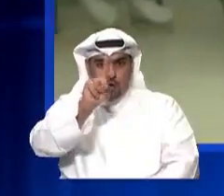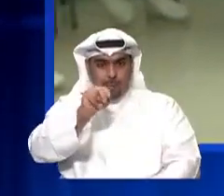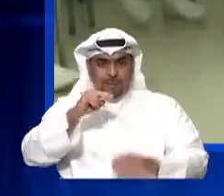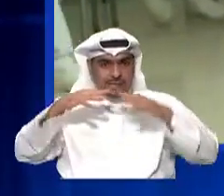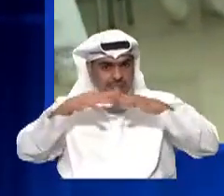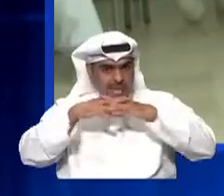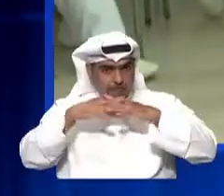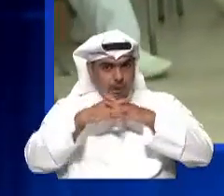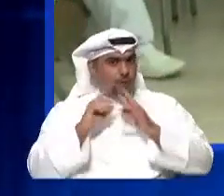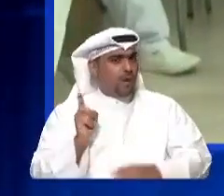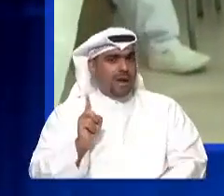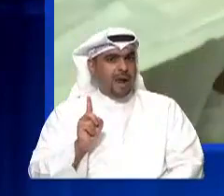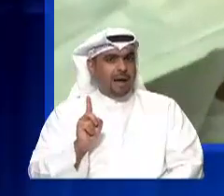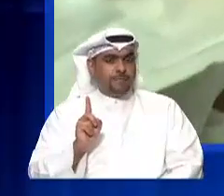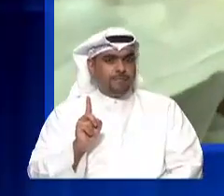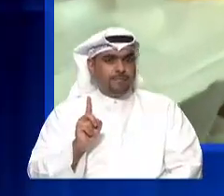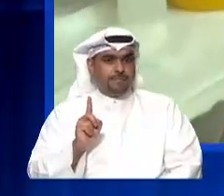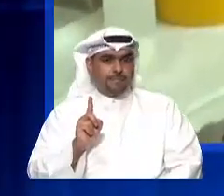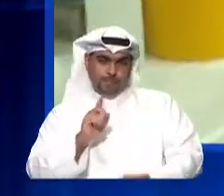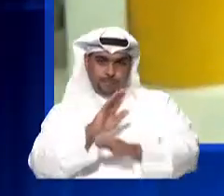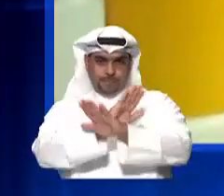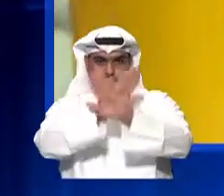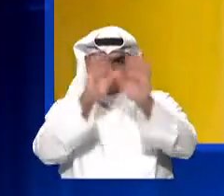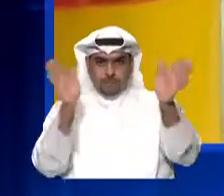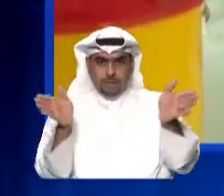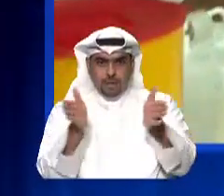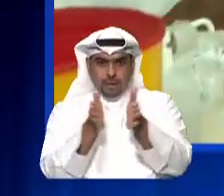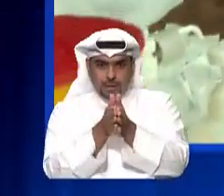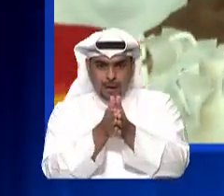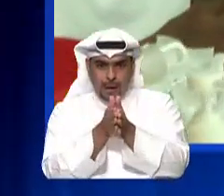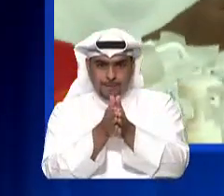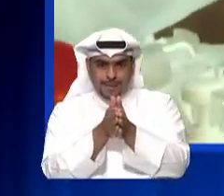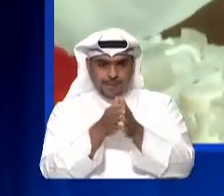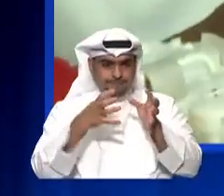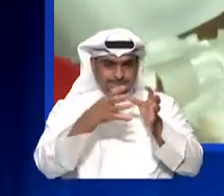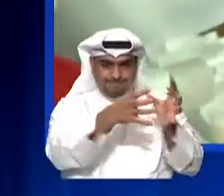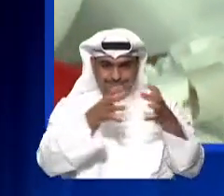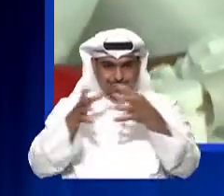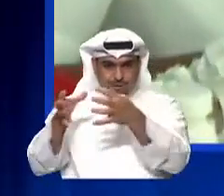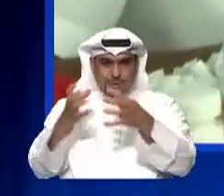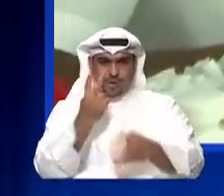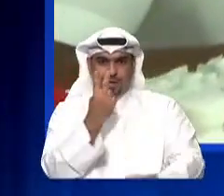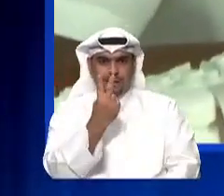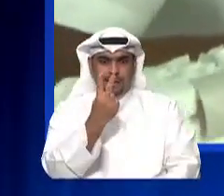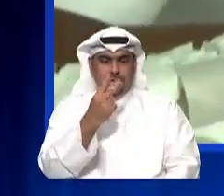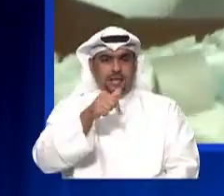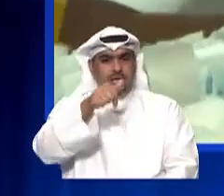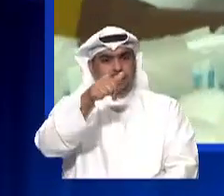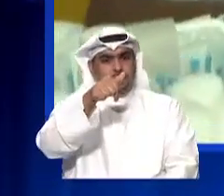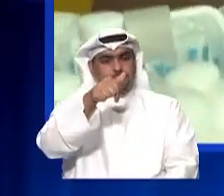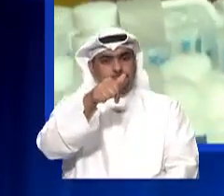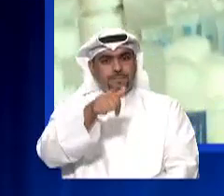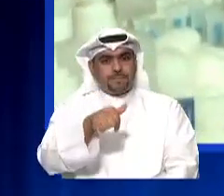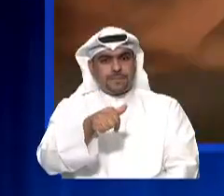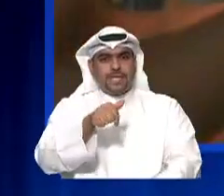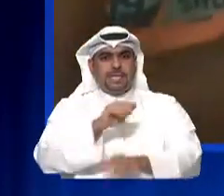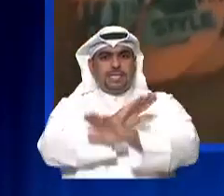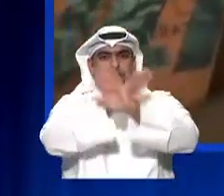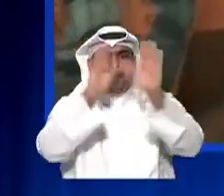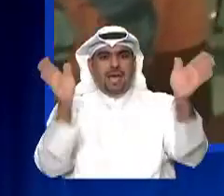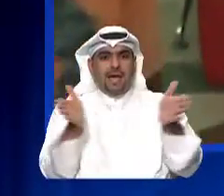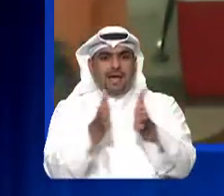أمس كان مجموع الإحصاء بالطرفين الفريقين مجموعهم يصل إلى 600 تقريبا، 150 إلى 450 من